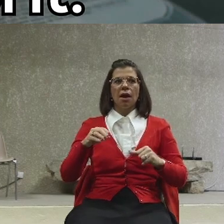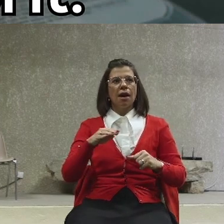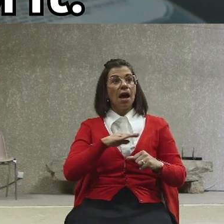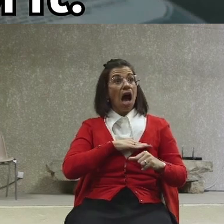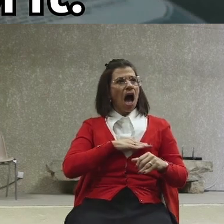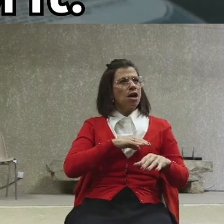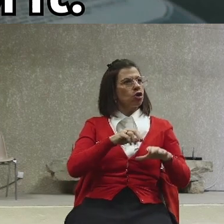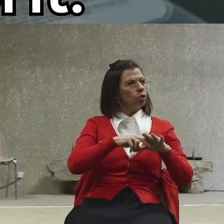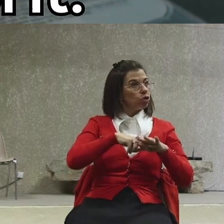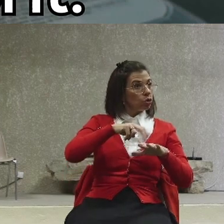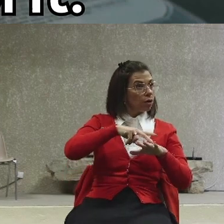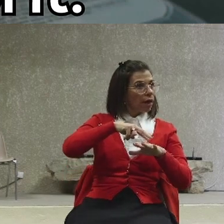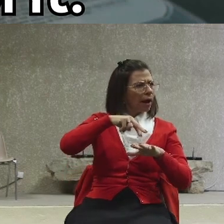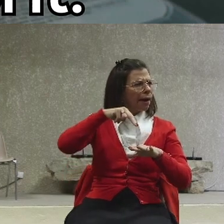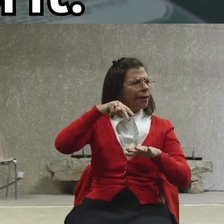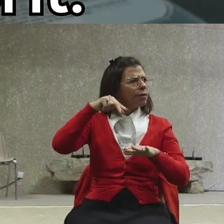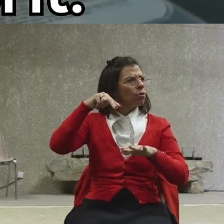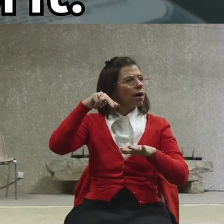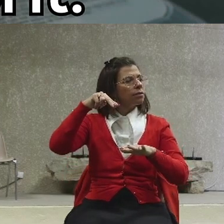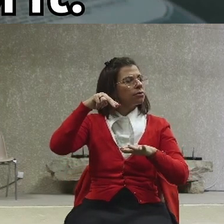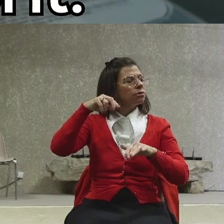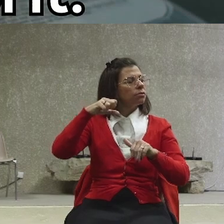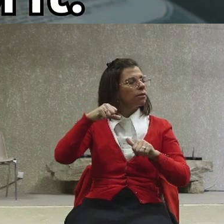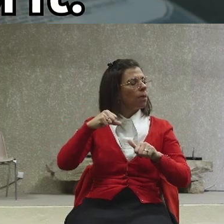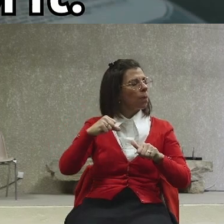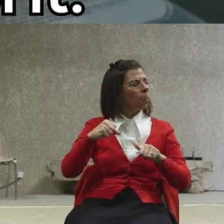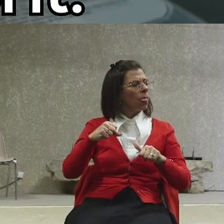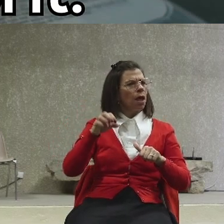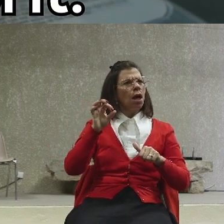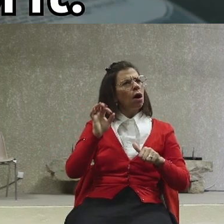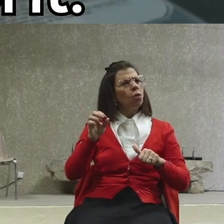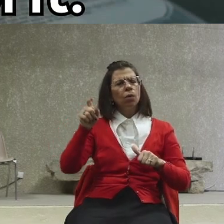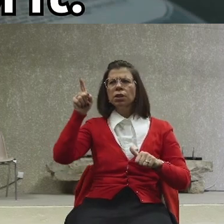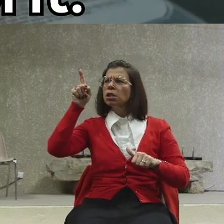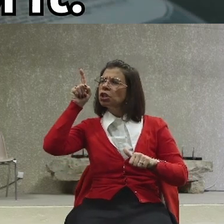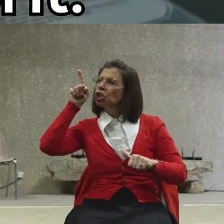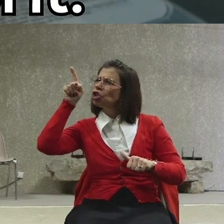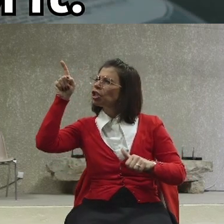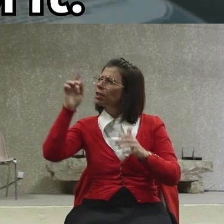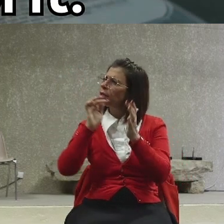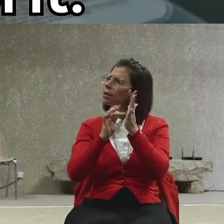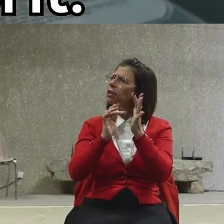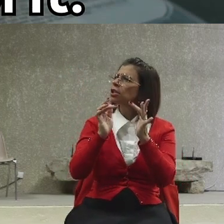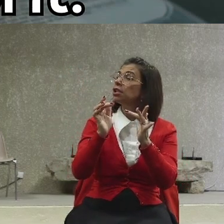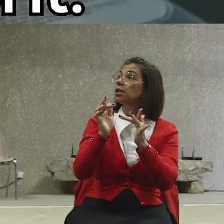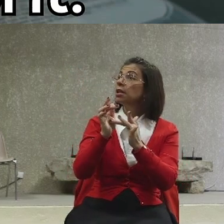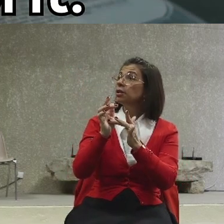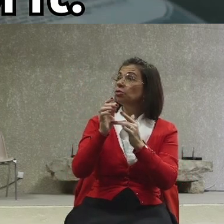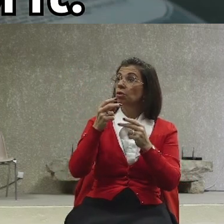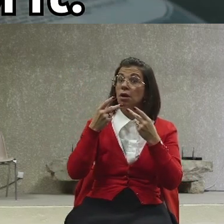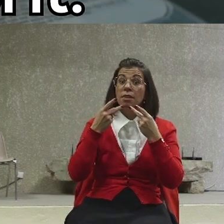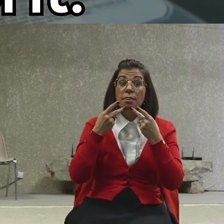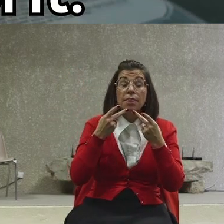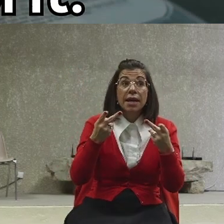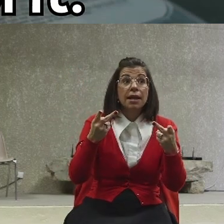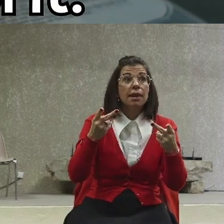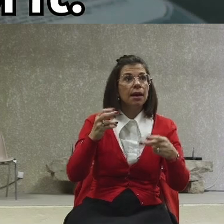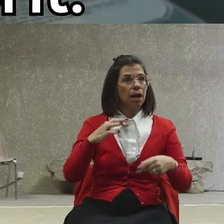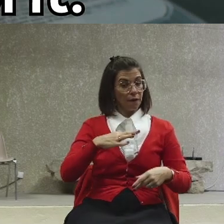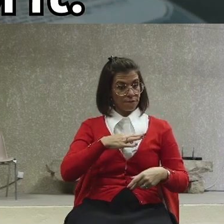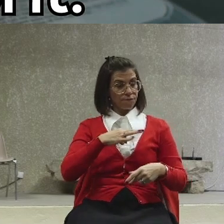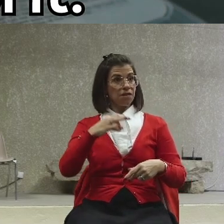Moi, je dis, viens d'abord expérimenter la puissance de la croix. Et toi-même, celui qui est né de Dieu, il n'a pas à